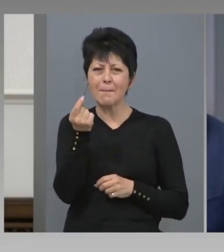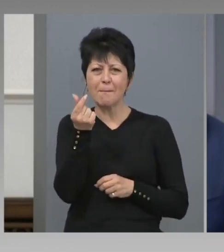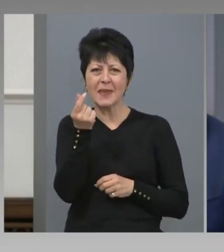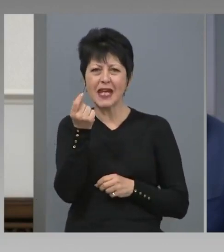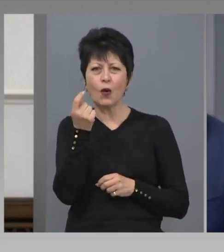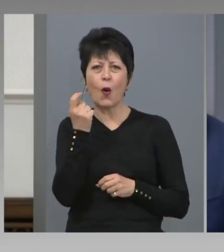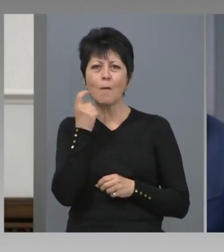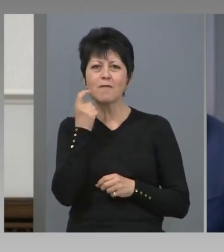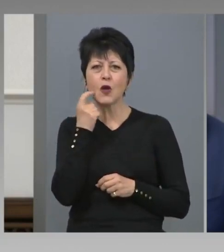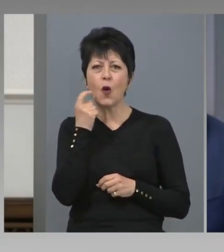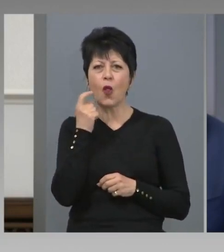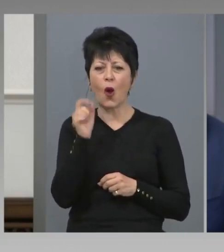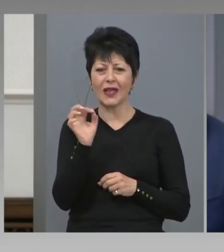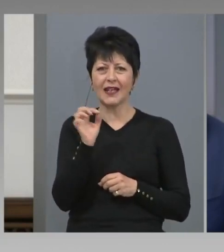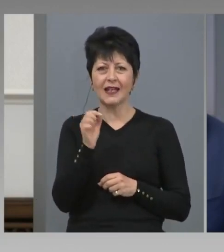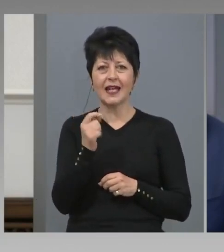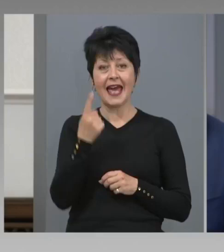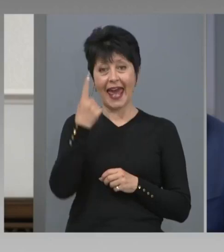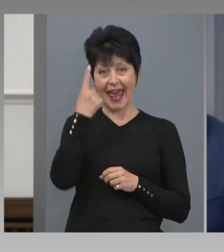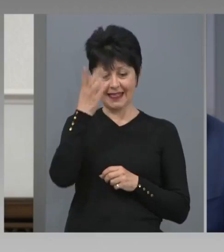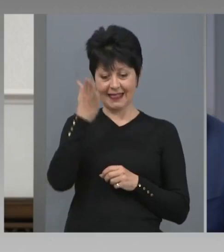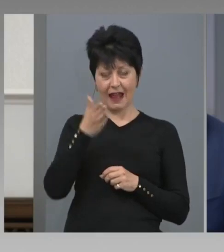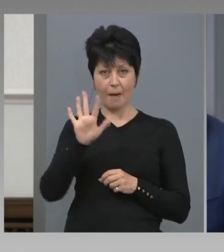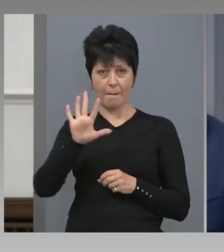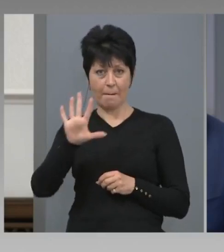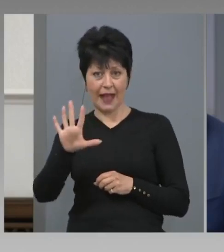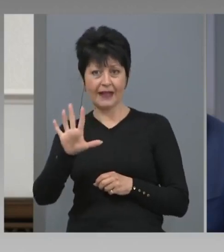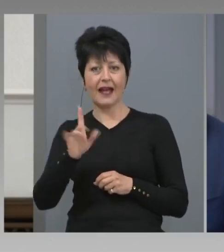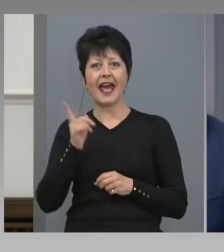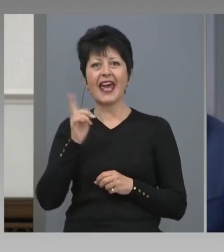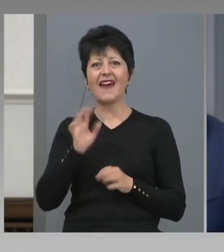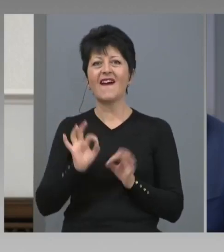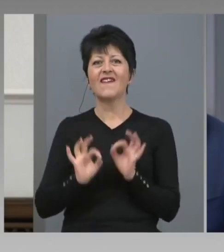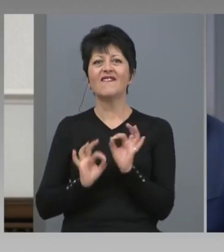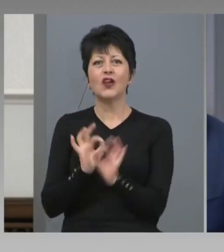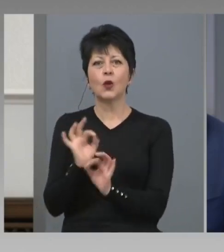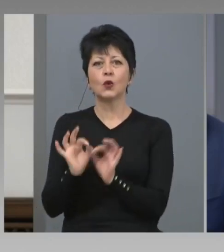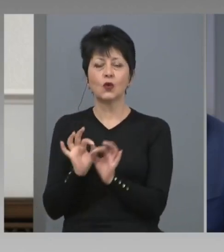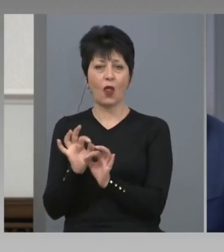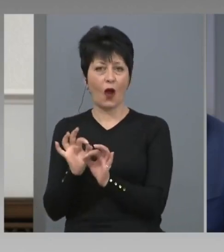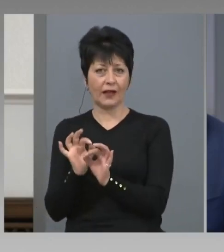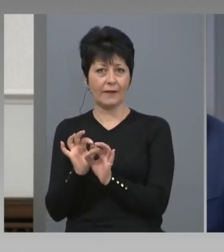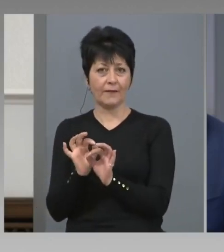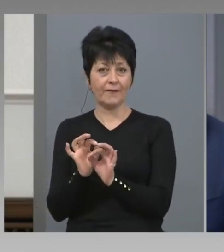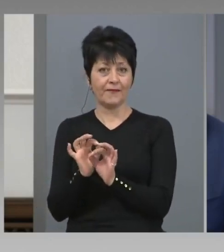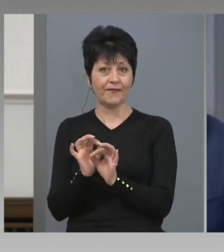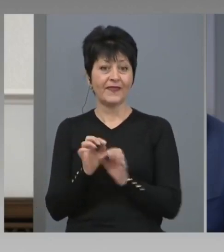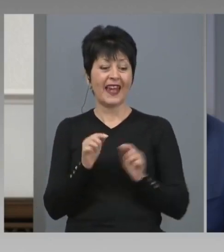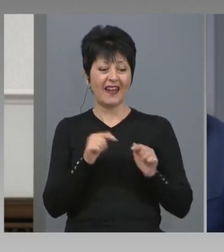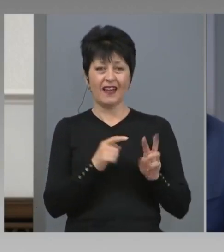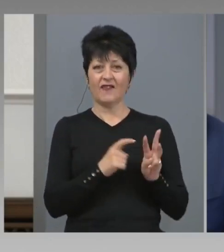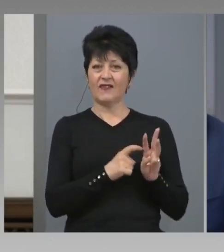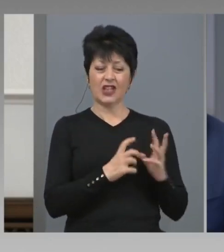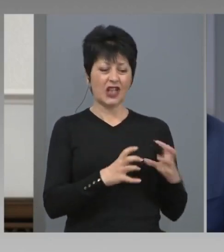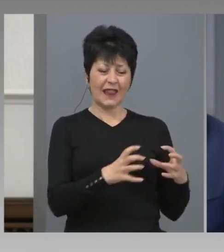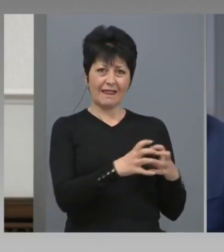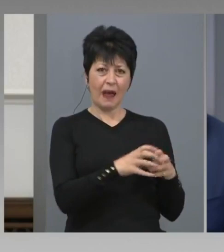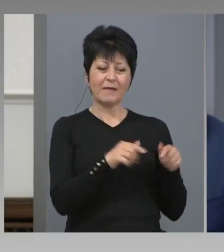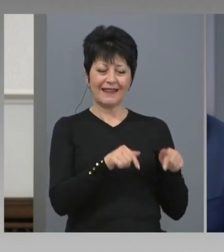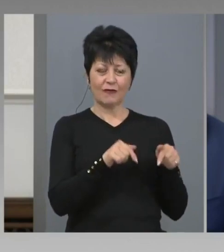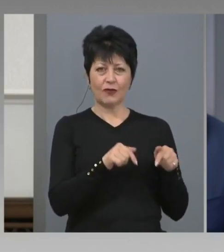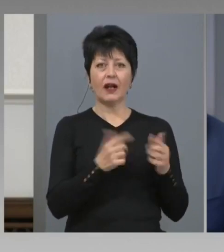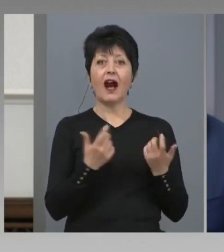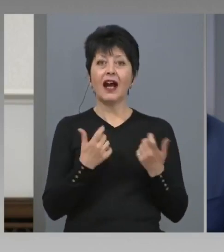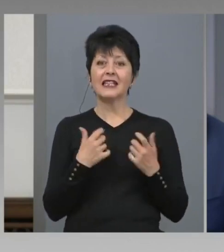пета част е вирусологията. За липсата на вирусолози в щаба ще ви кажа, тази медицинска специалност